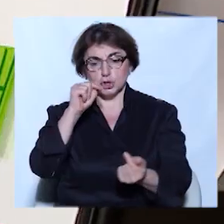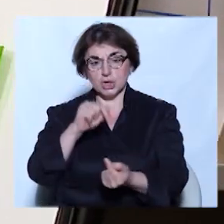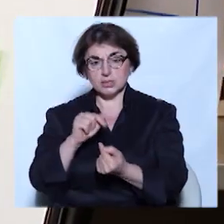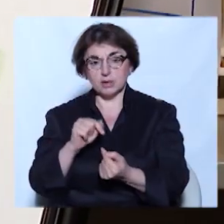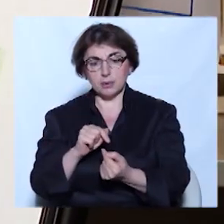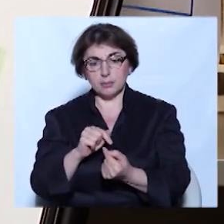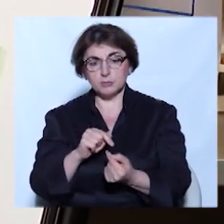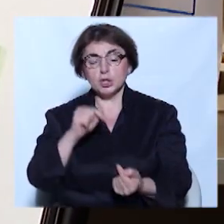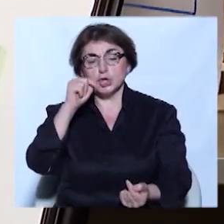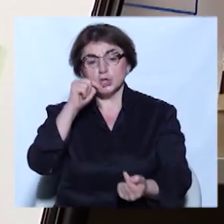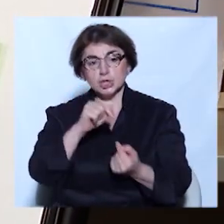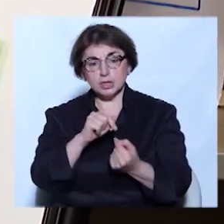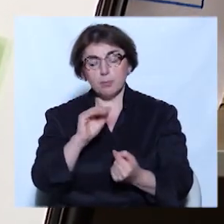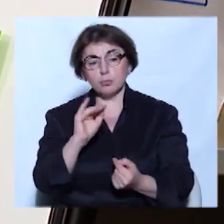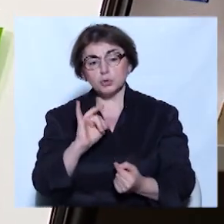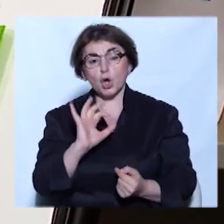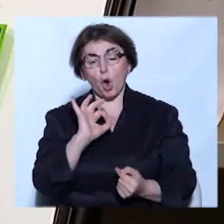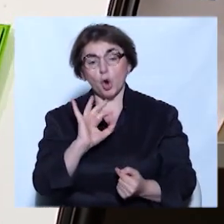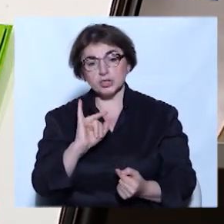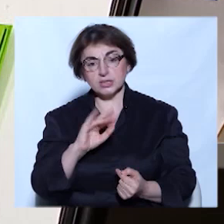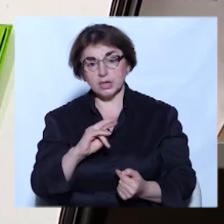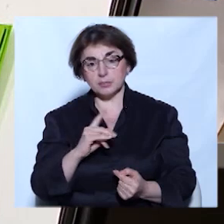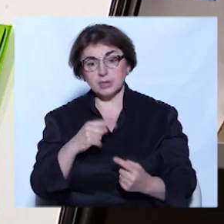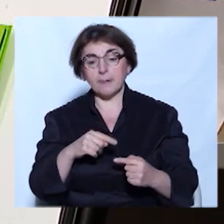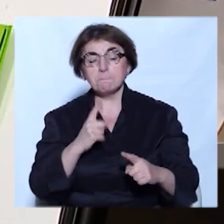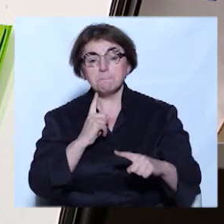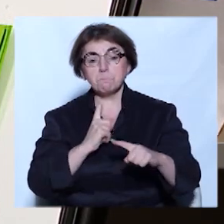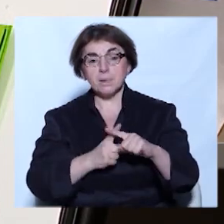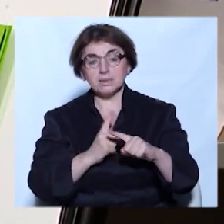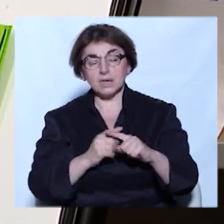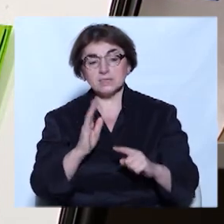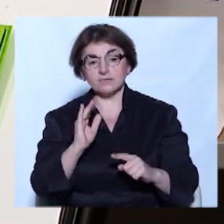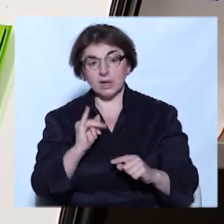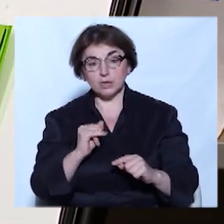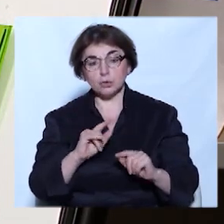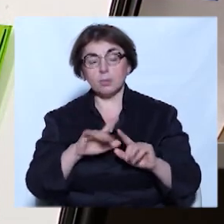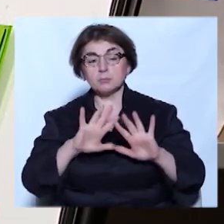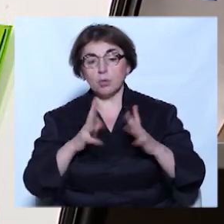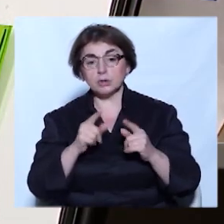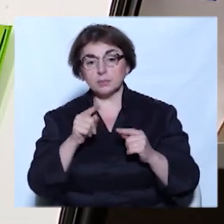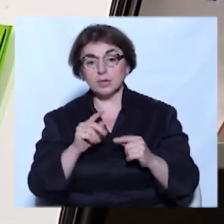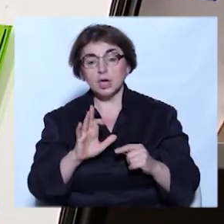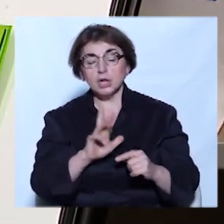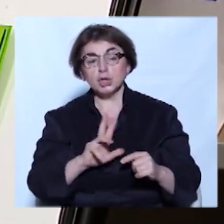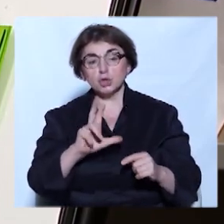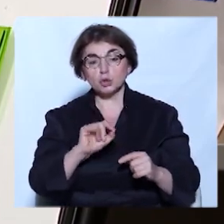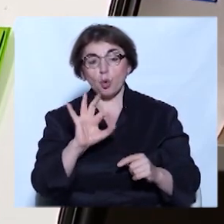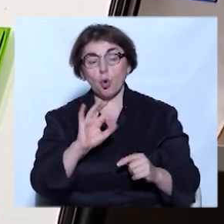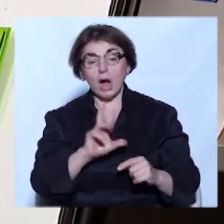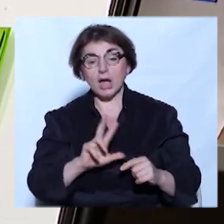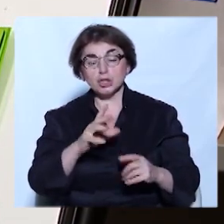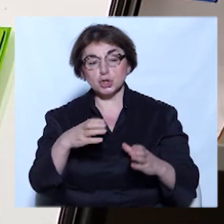შეესაბამება შესაბამისი ფუძე ოქსიდები და მეტალის ვალენტობა გავლენას ახდენს ჰიდროქსილის, ანუ ოაში